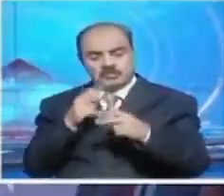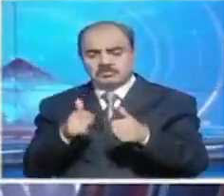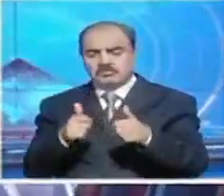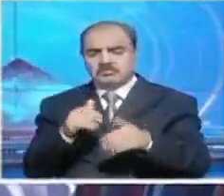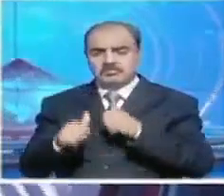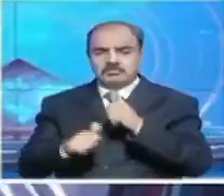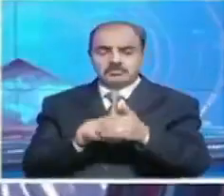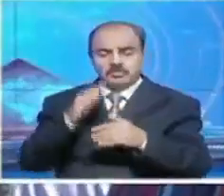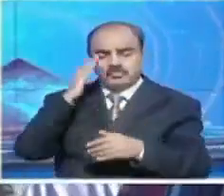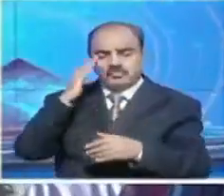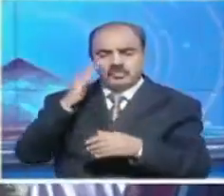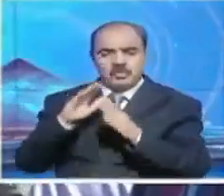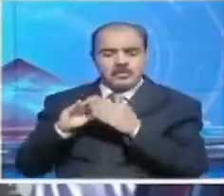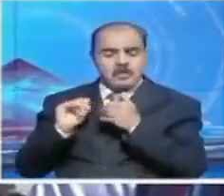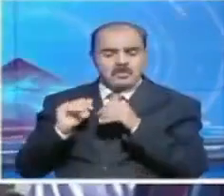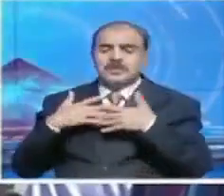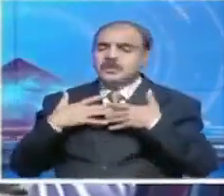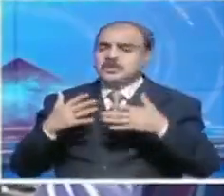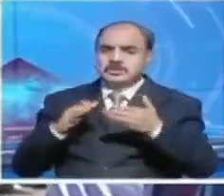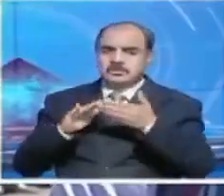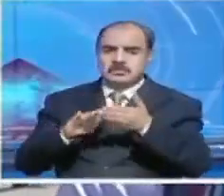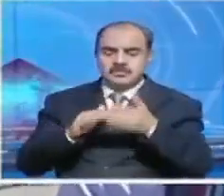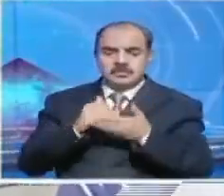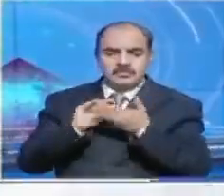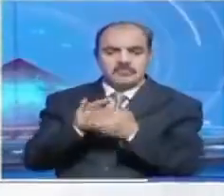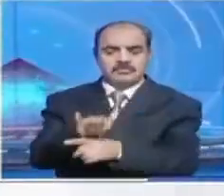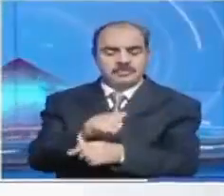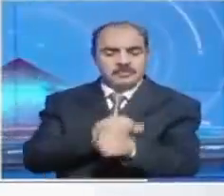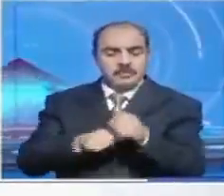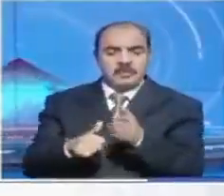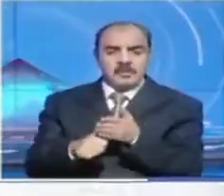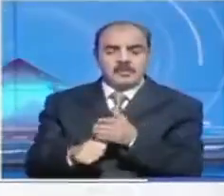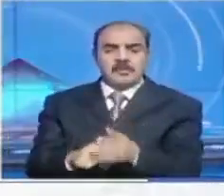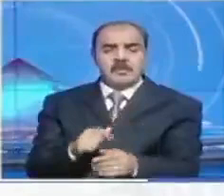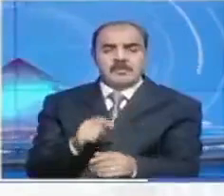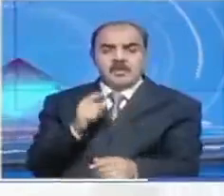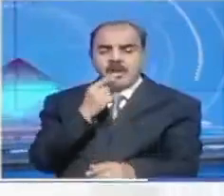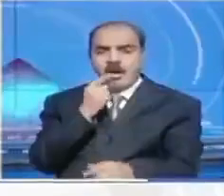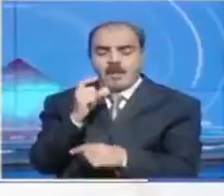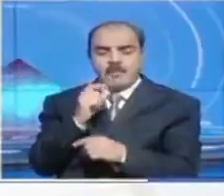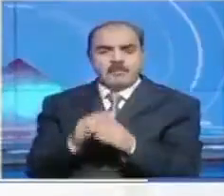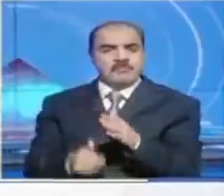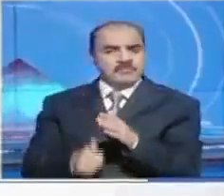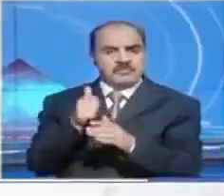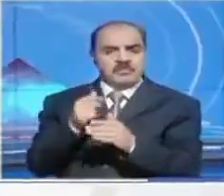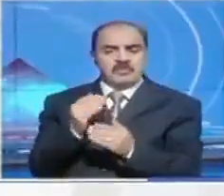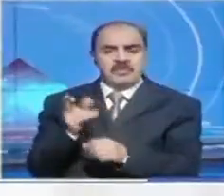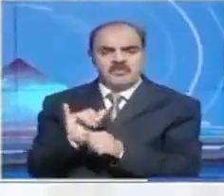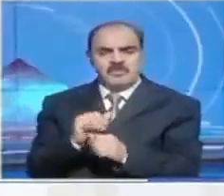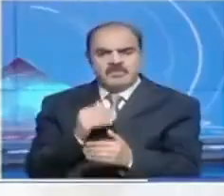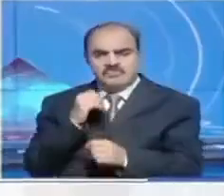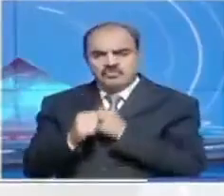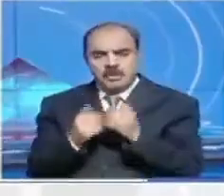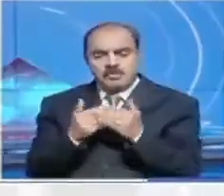الجنسيات، ونشكر حجم التدخلات الكثيرة لدعم هؤلاء النازحين وبالأخص من الهلال الأحمر المصري نظرا لما